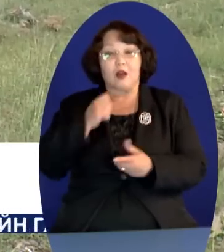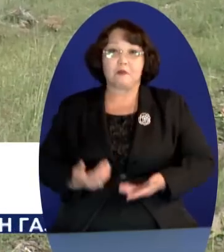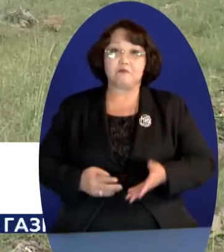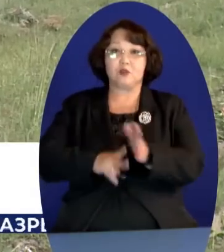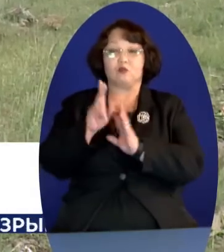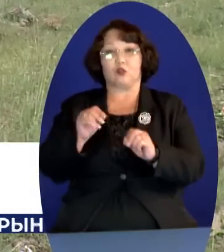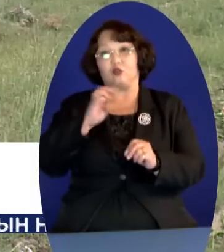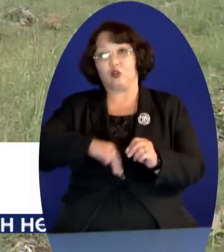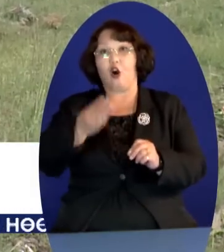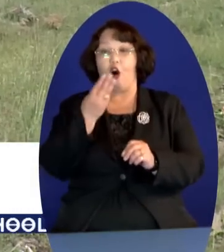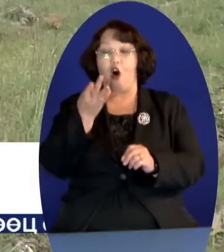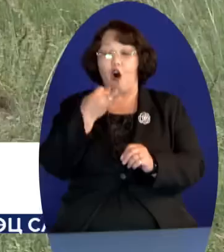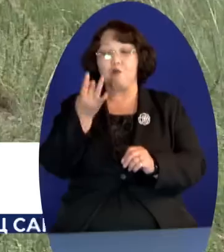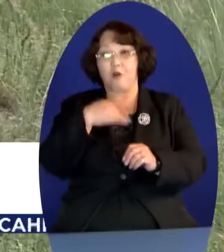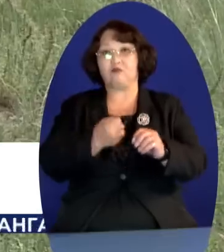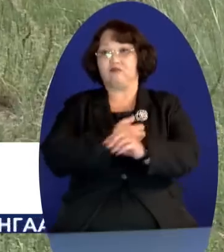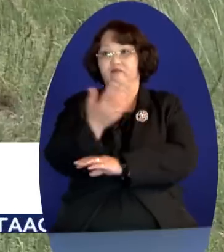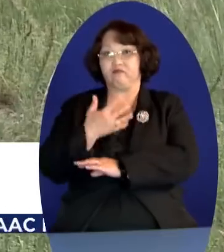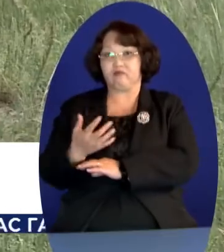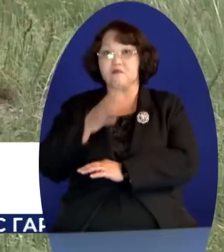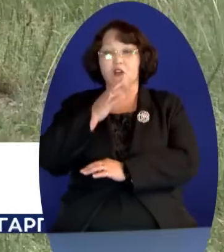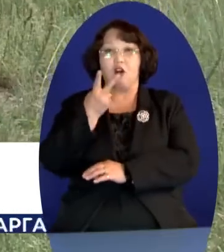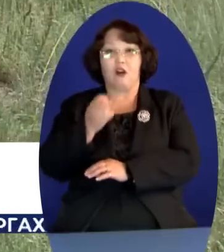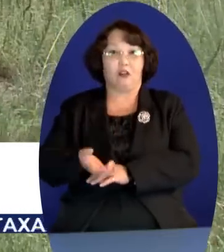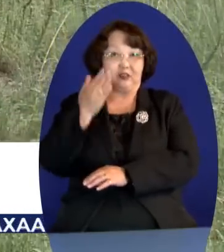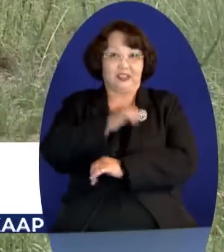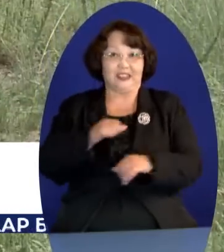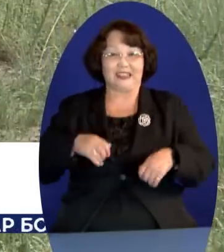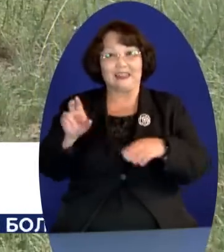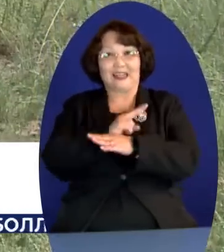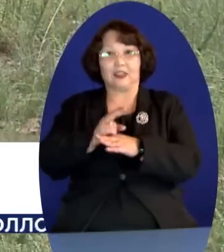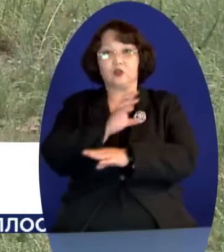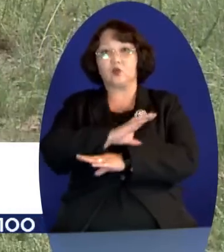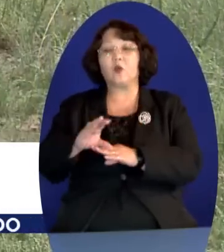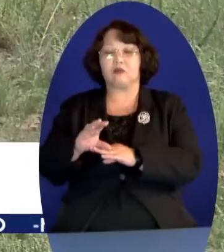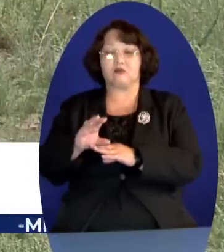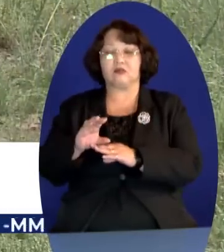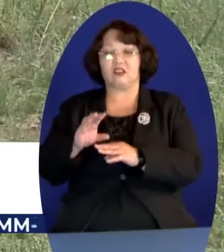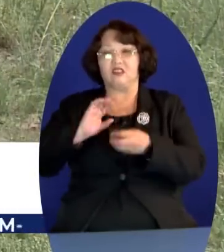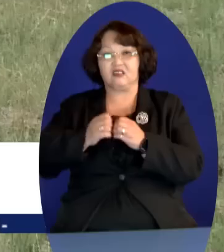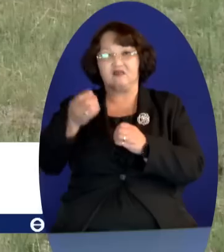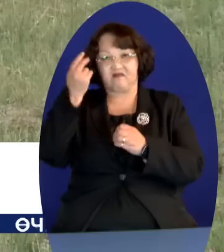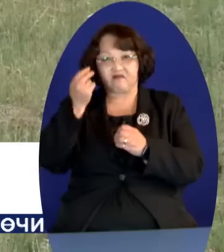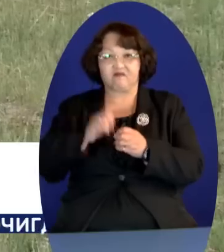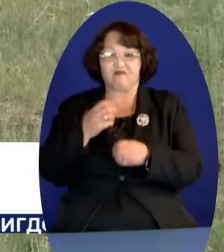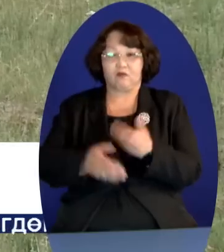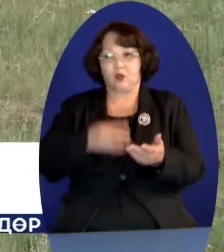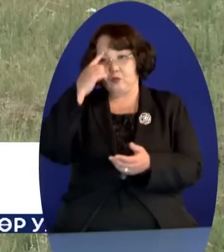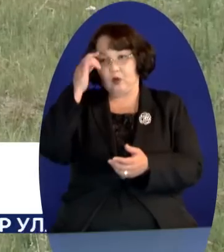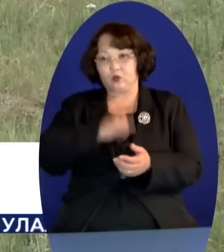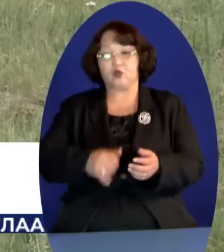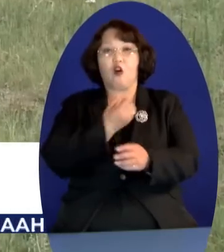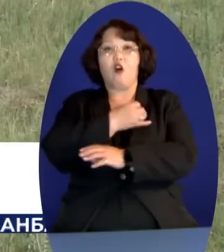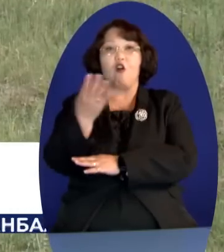тулд ойжуулагч болохоор суралцж байгаа 20 орчим иргэн дадлаг сургалтаа хийж байгаа нинэ. За манай улсын ой салбарт 7,000